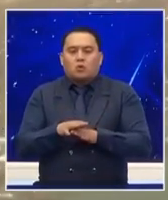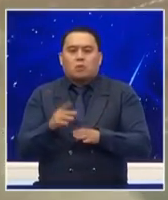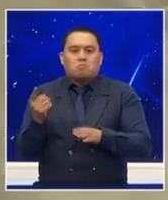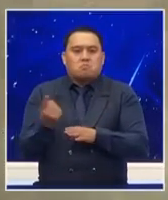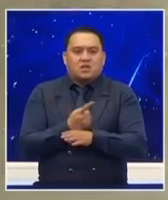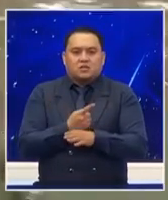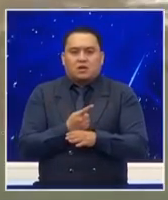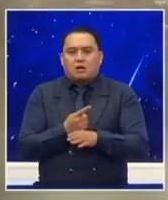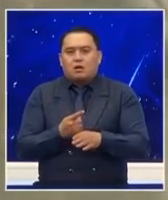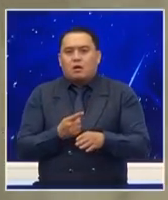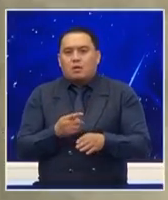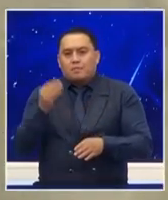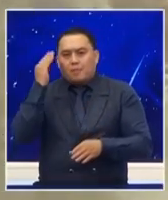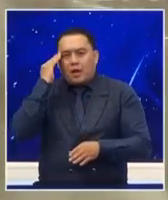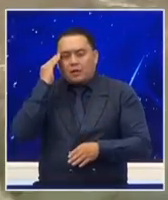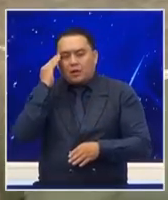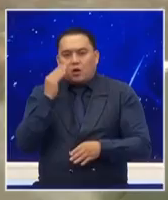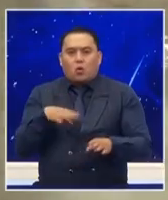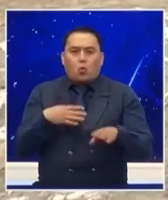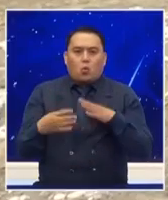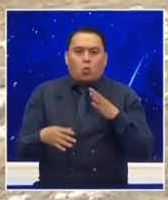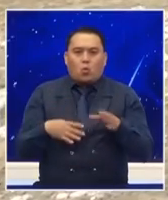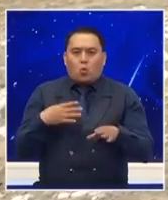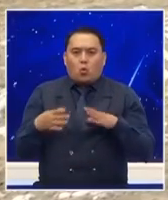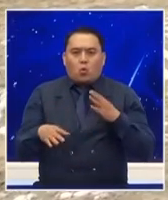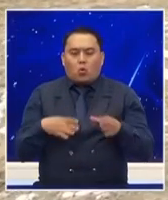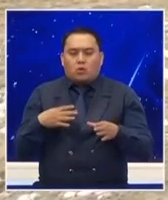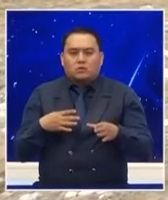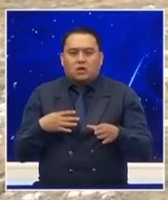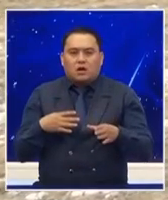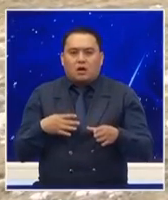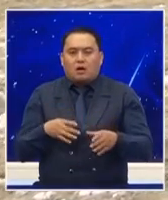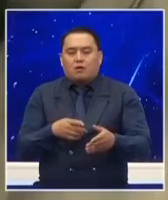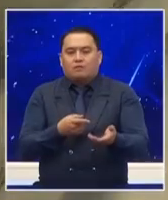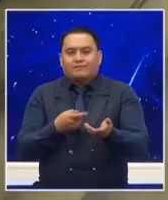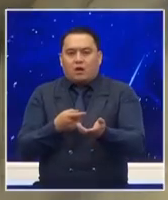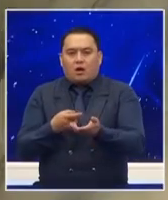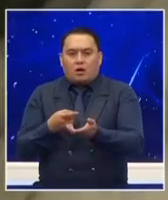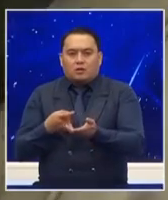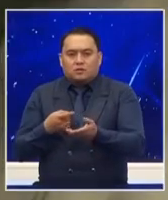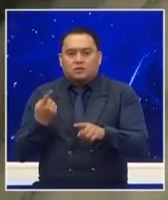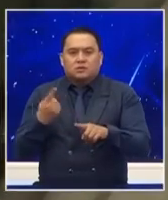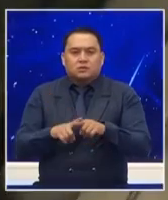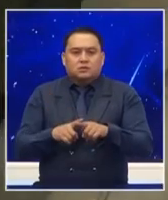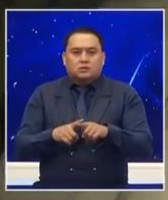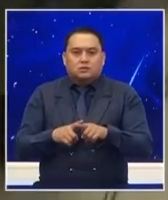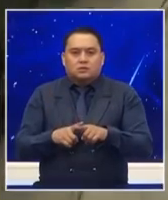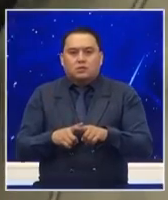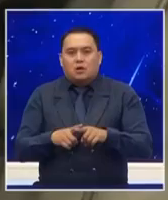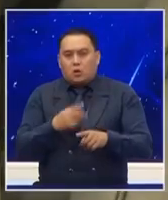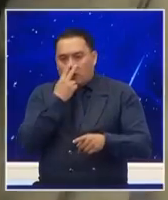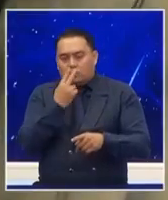алғашқы тактикаларында меңгеріп алды. Олар ұрыс алаңына шықпас бұрын атыс қаруларының тактикалық, техникалық